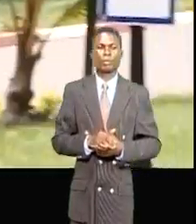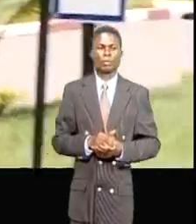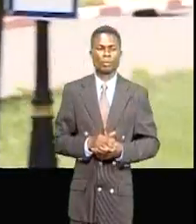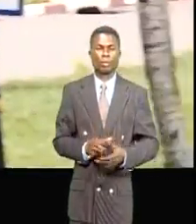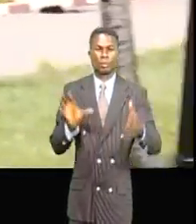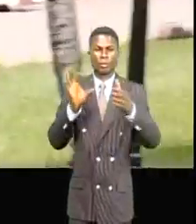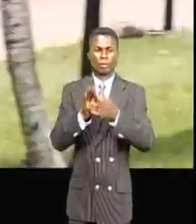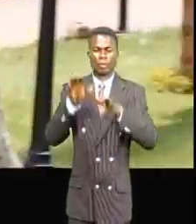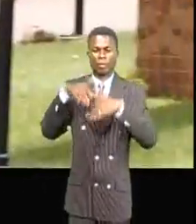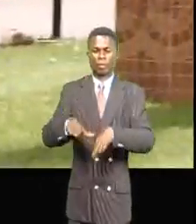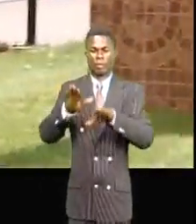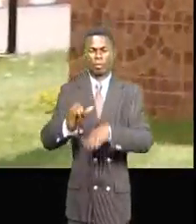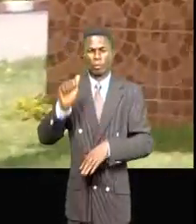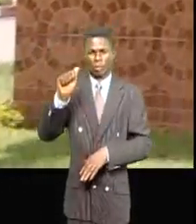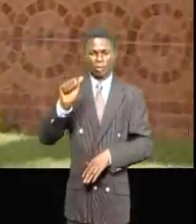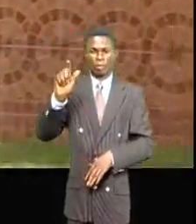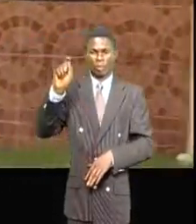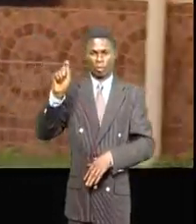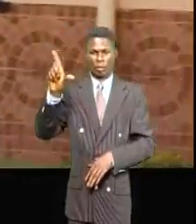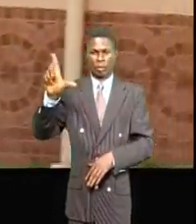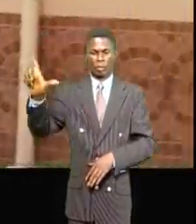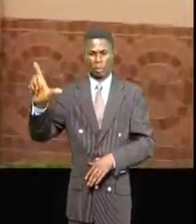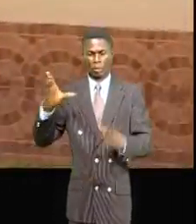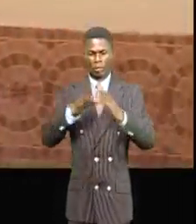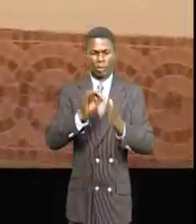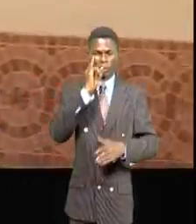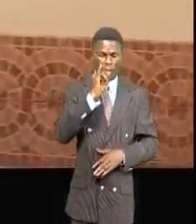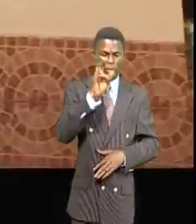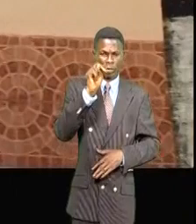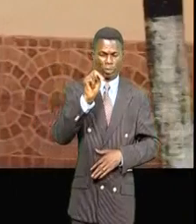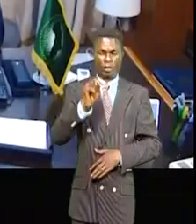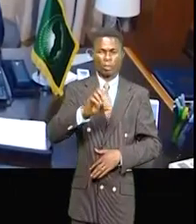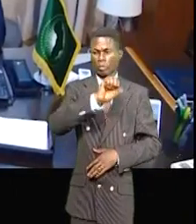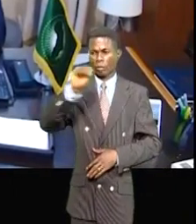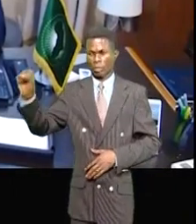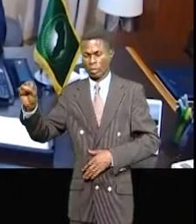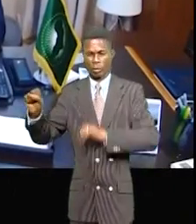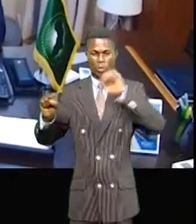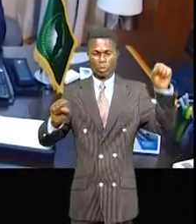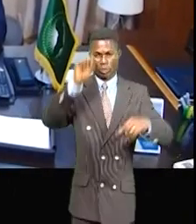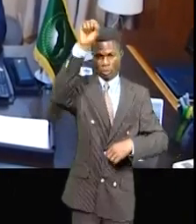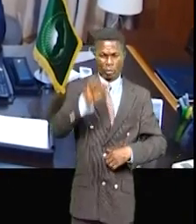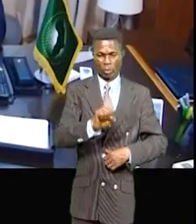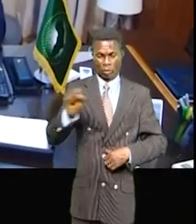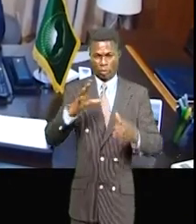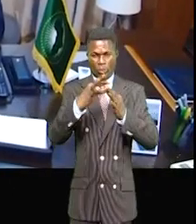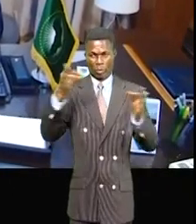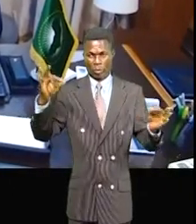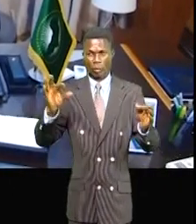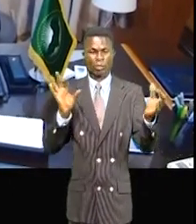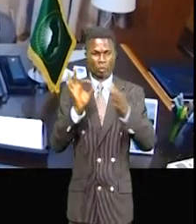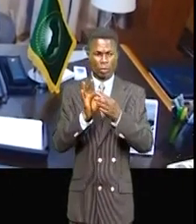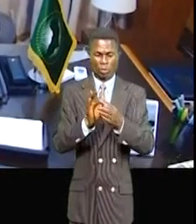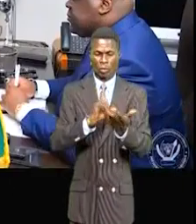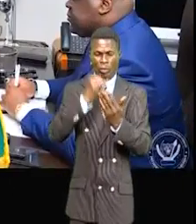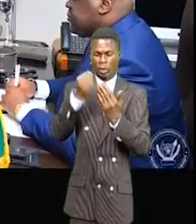Relier les océans Atlantique et Indien en interconnectant l'Est, le Sud et l'Ouest par la fibre optique, ces projets